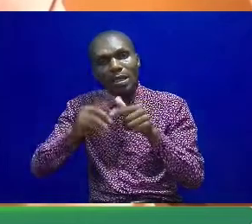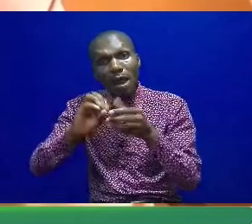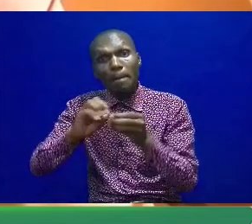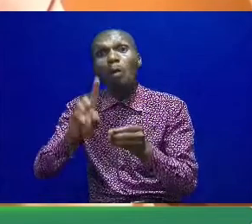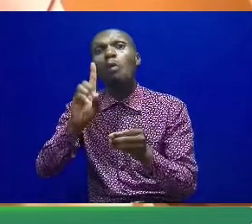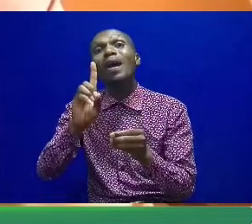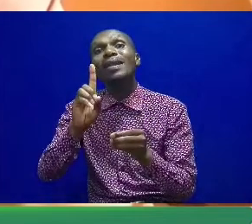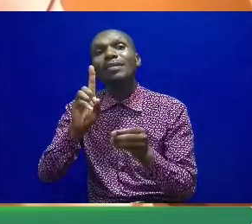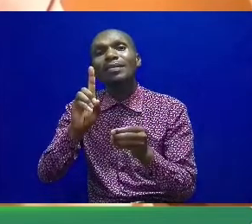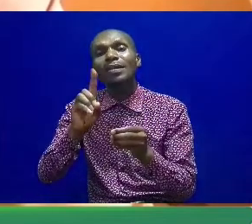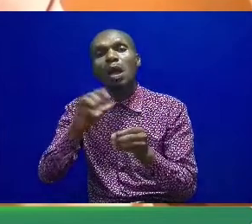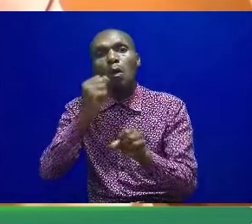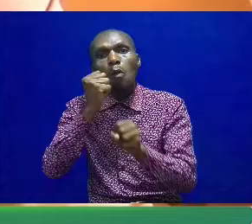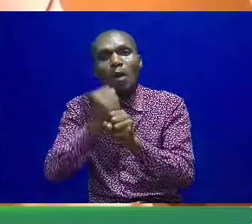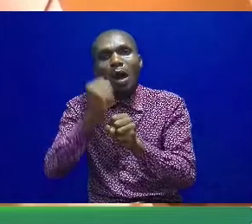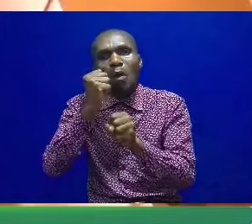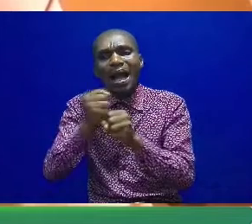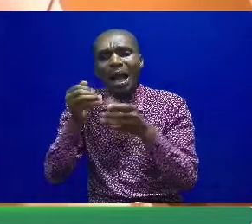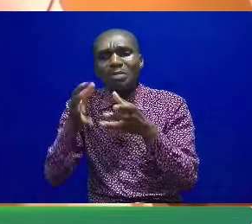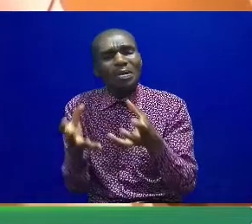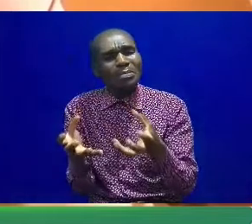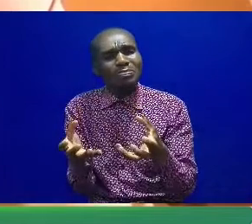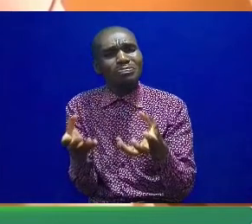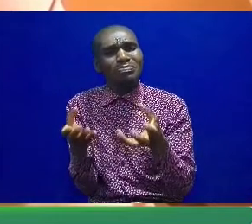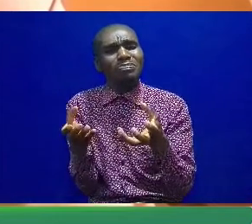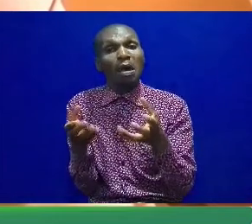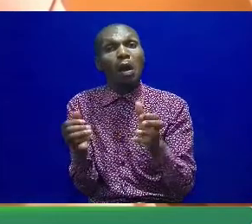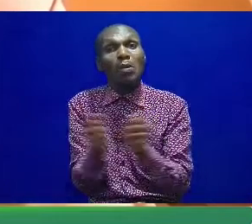ukeringa egaziero yire nyinge mone za abana